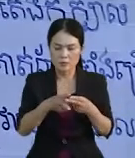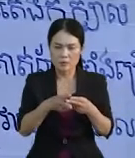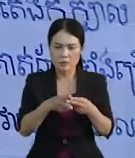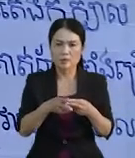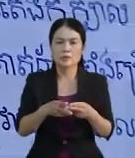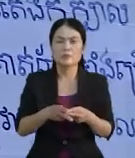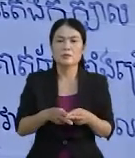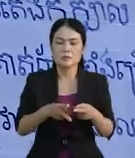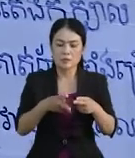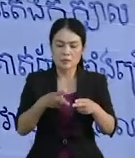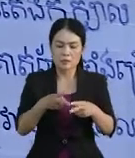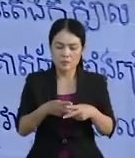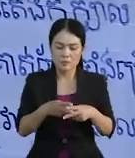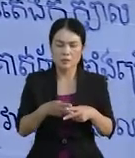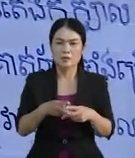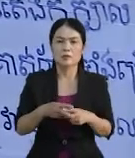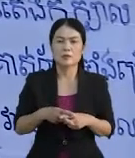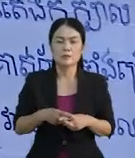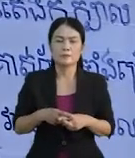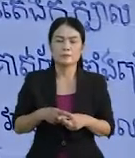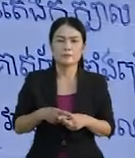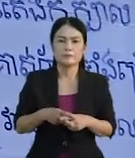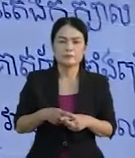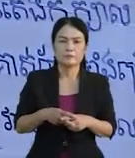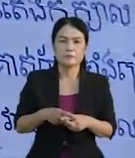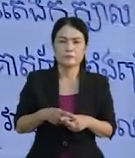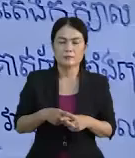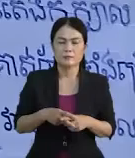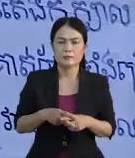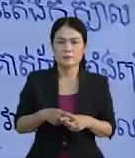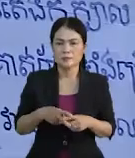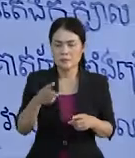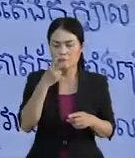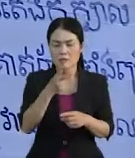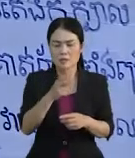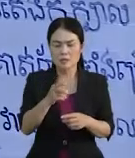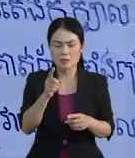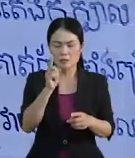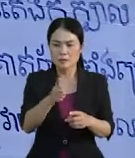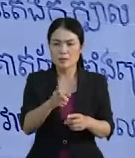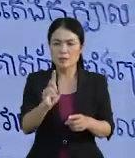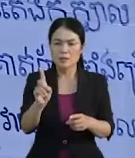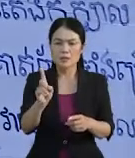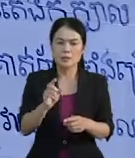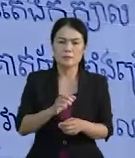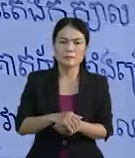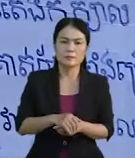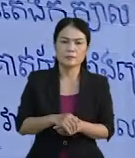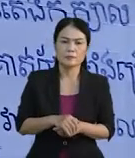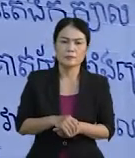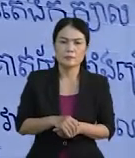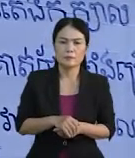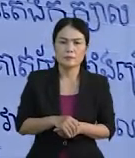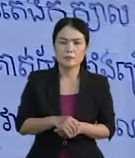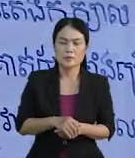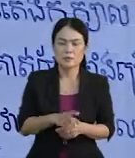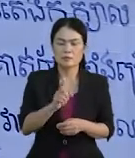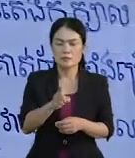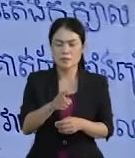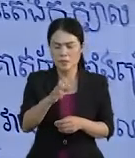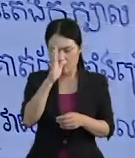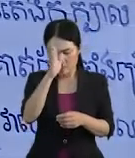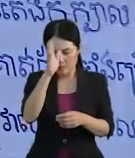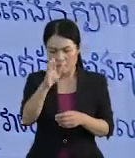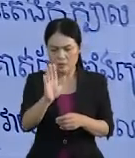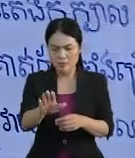cứ sầm đại là cần tôi ở để cập bông đọt đó nè bà chân dừng mơ quạt nó sầm đại lơ nào nè bà quạt này cứ sầm đại lơ